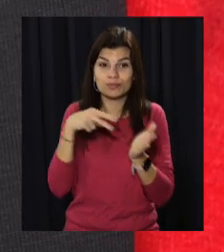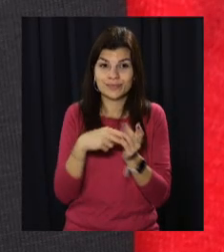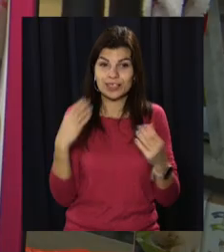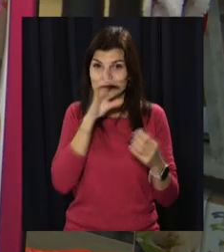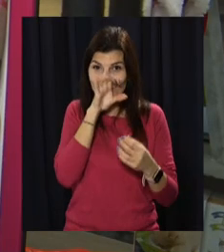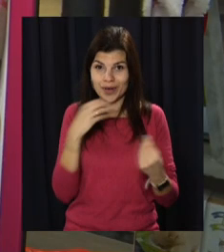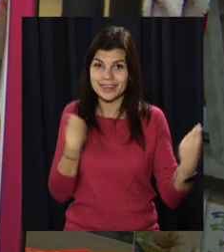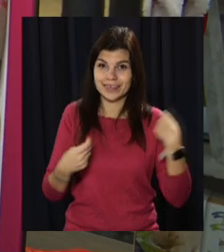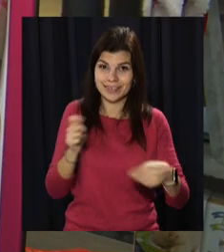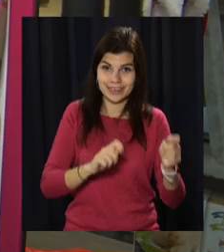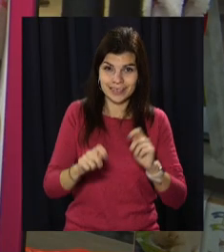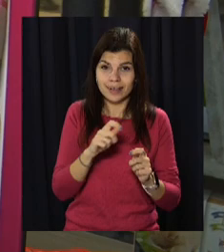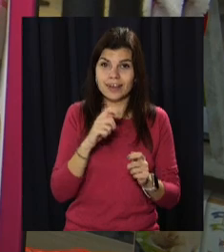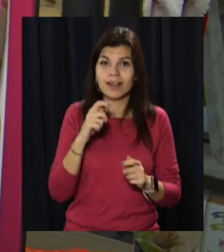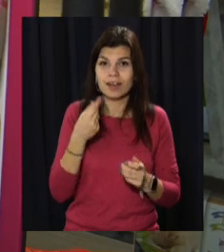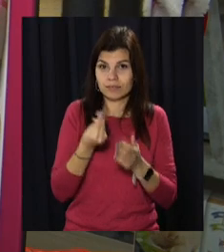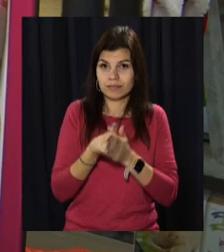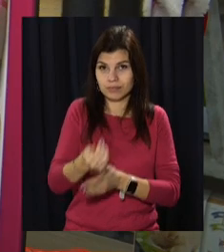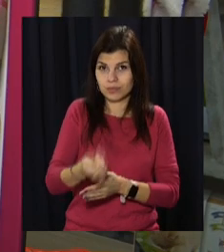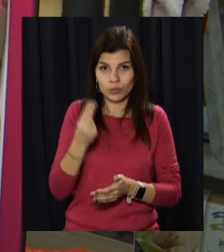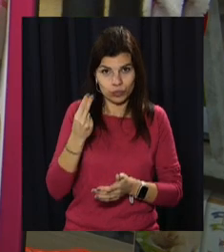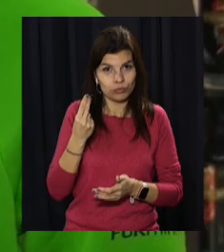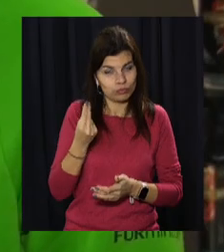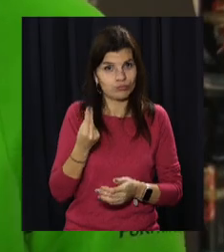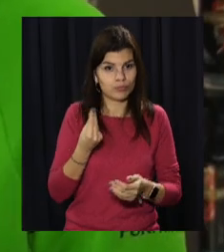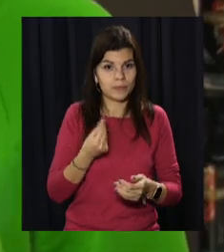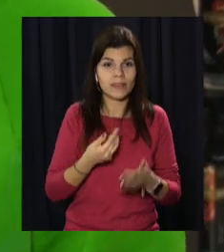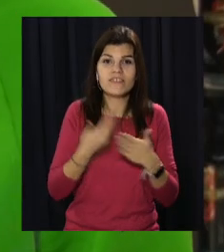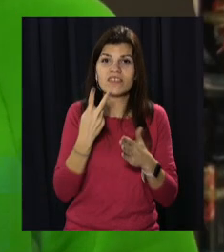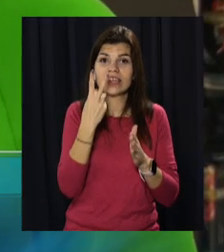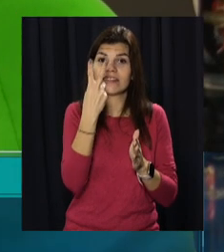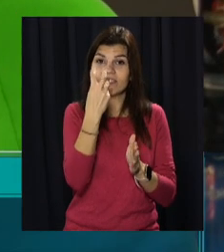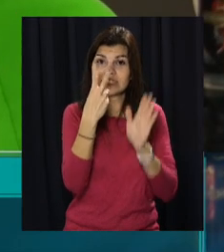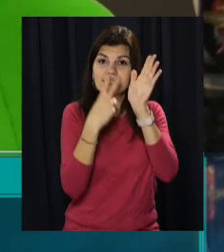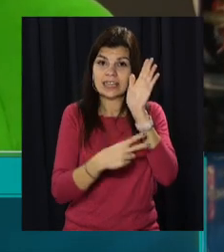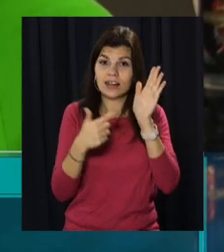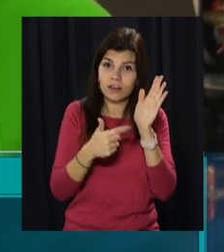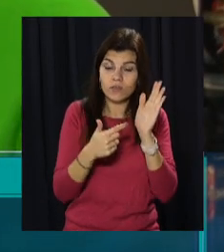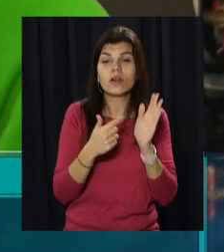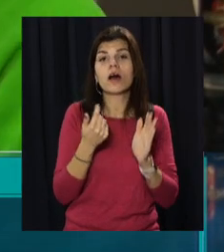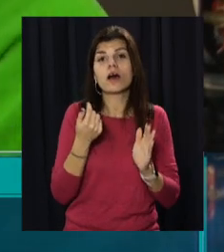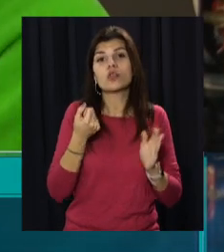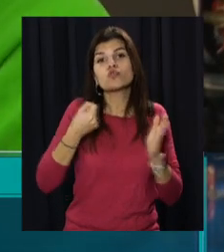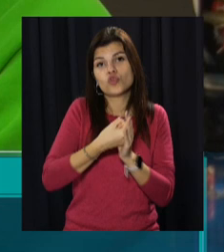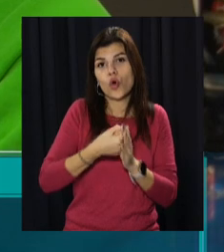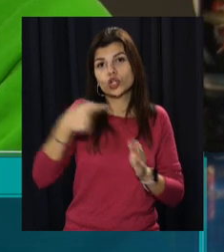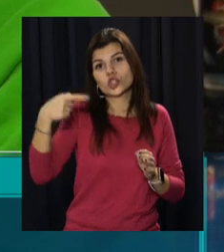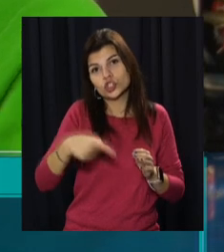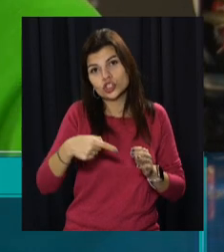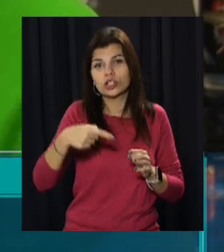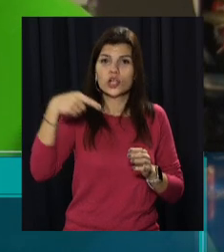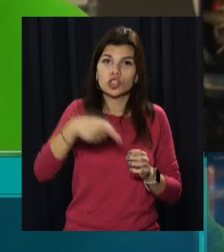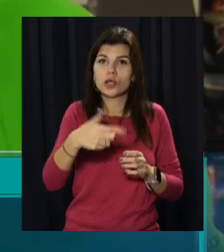для домашнього улюбленця господарю обійдеться в копійчину. Від 270 гривень буде, а також до 1000,